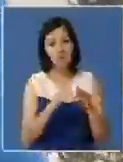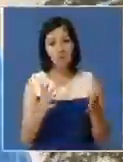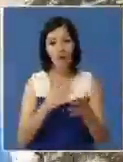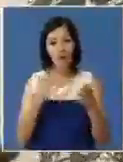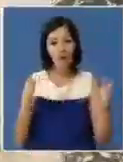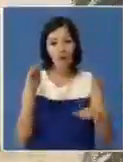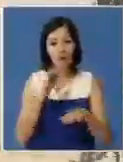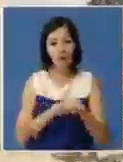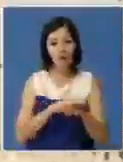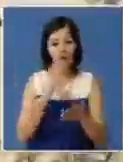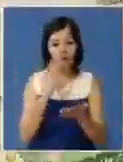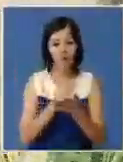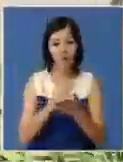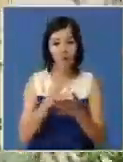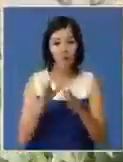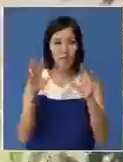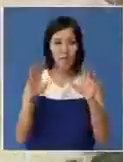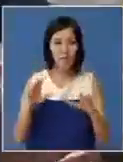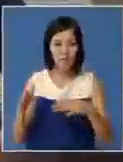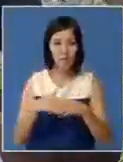заң алдында жауапқа тартылады.